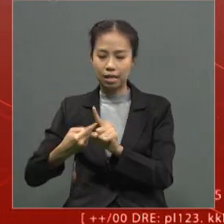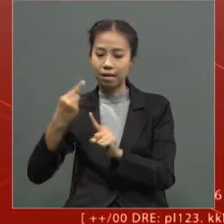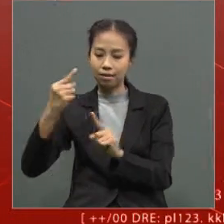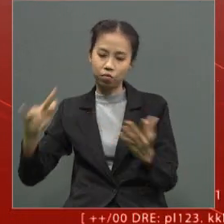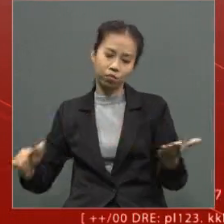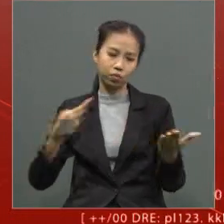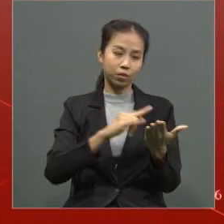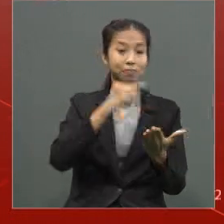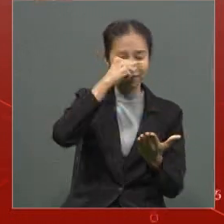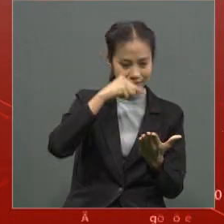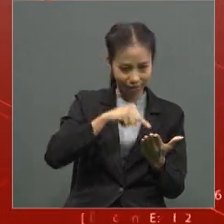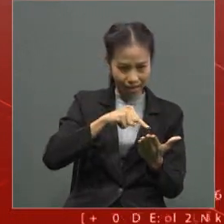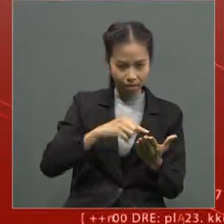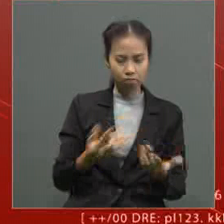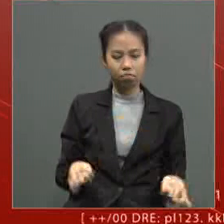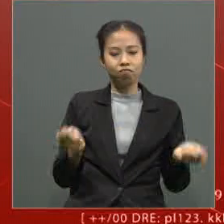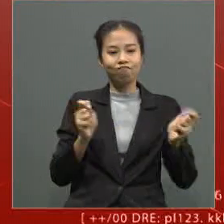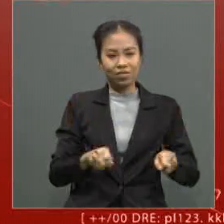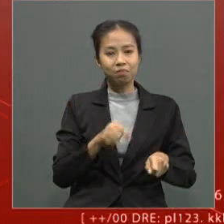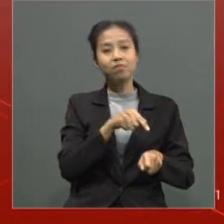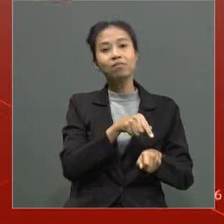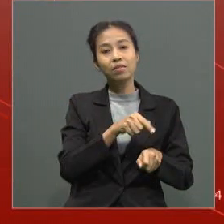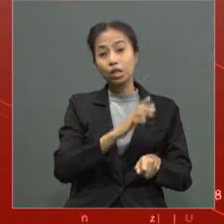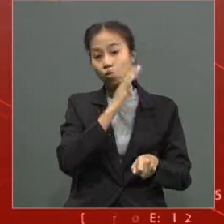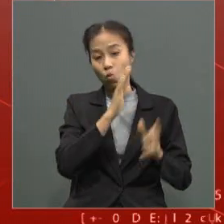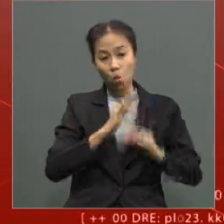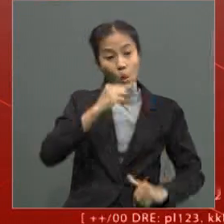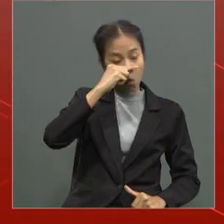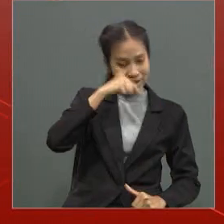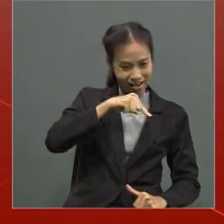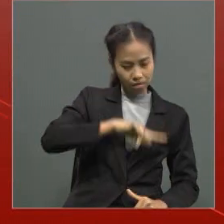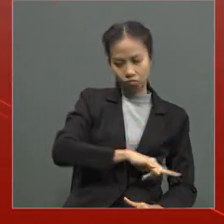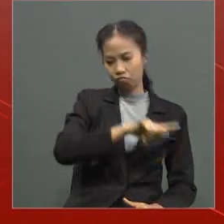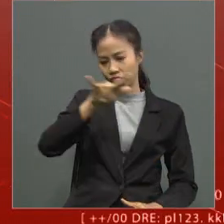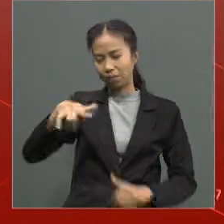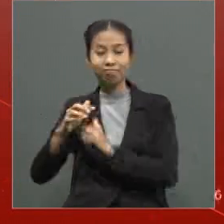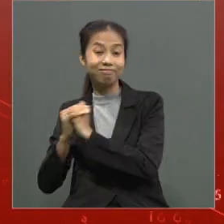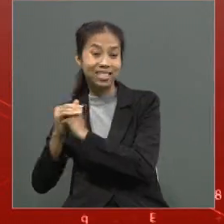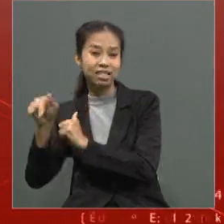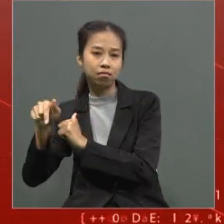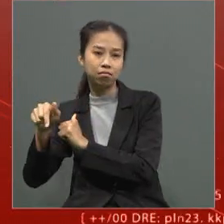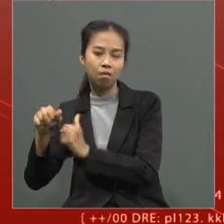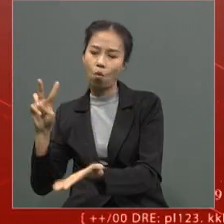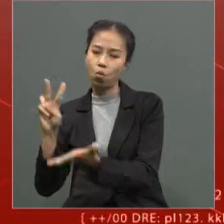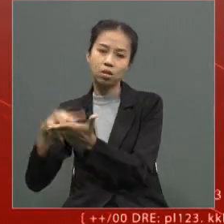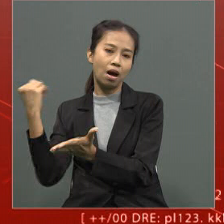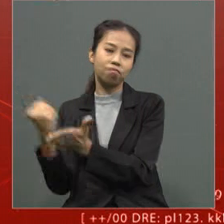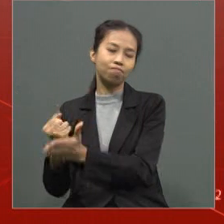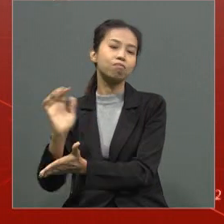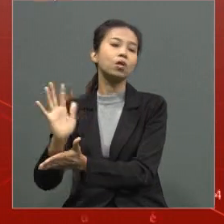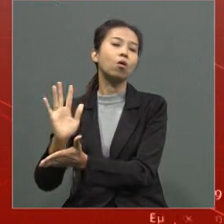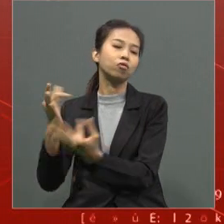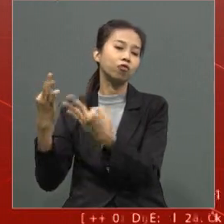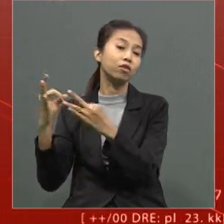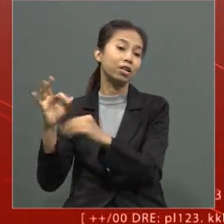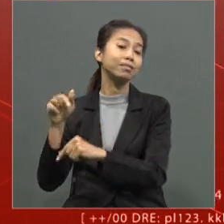ลงนามด้วยในส่วนของวีซ่าฟรีที่ถ้าเวลาคนไทยไปจีนน่ะไม่ต้องขอวีซ่านอกจากนั้นที่เมื่อวานนี้เราได้เห็นภาพแล้วแหละนะ